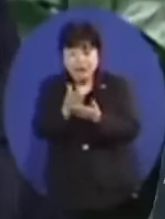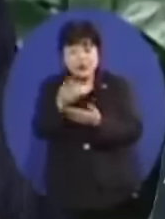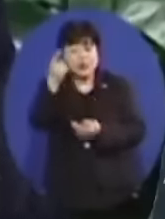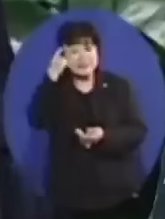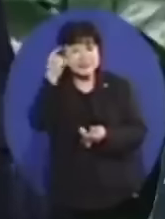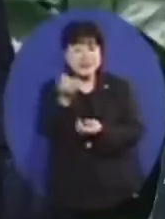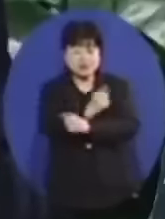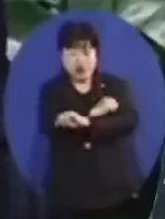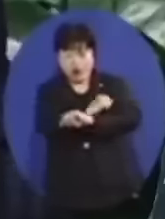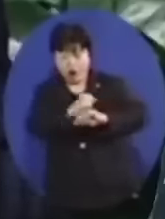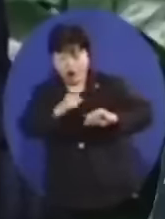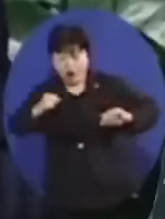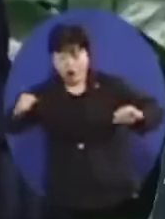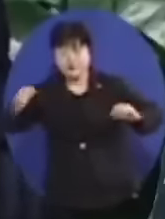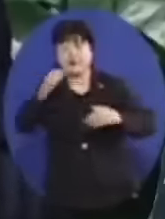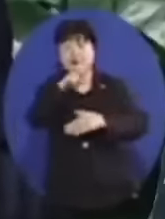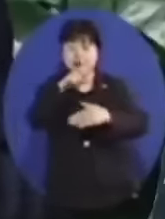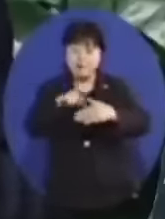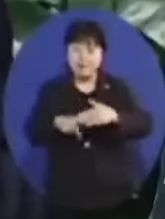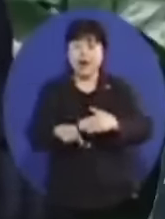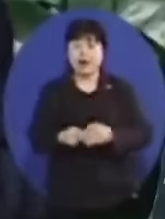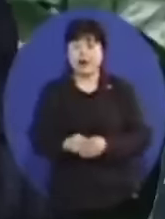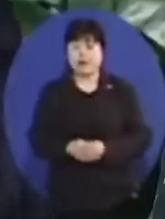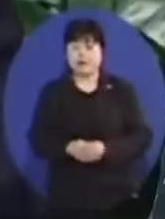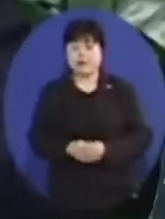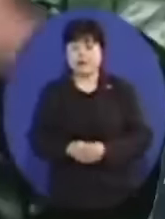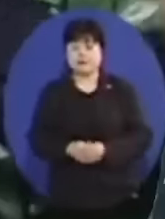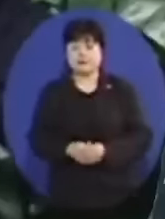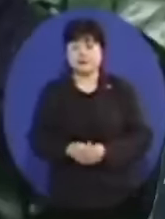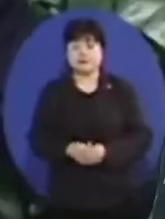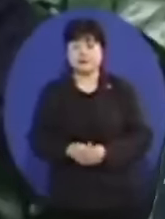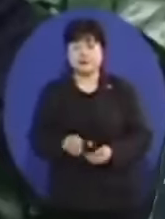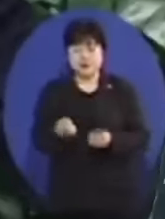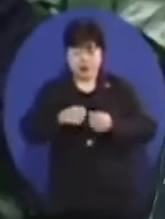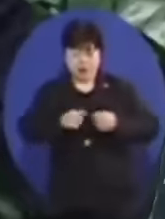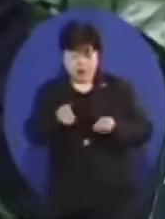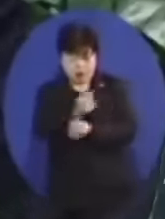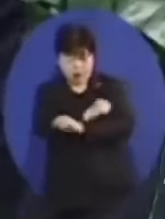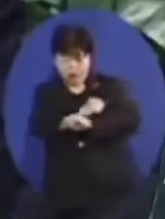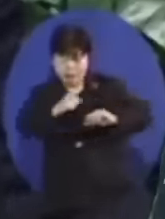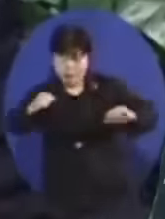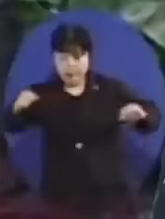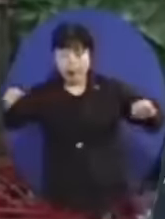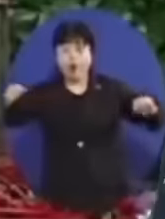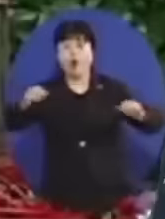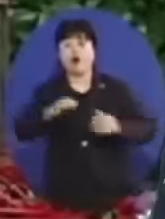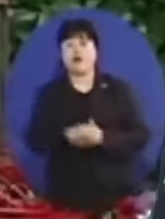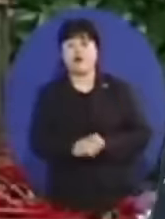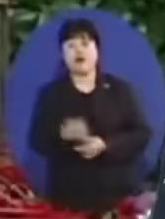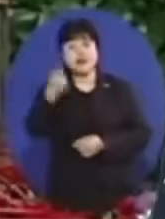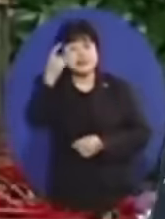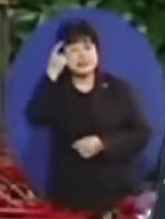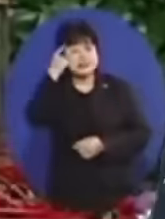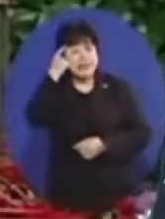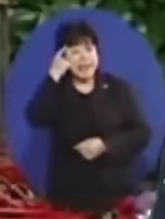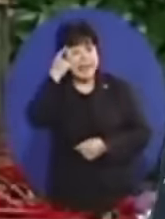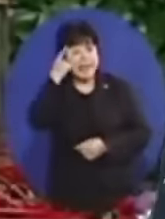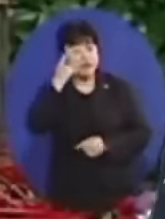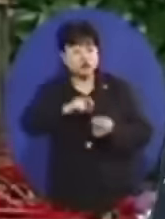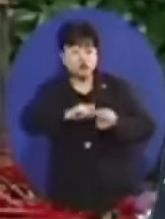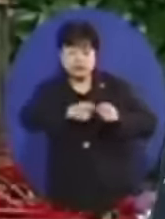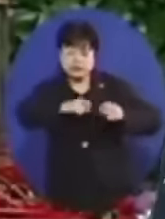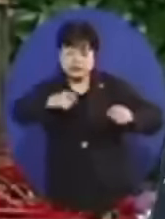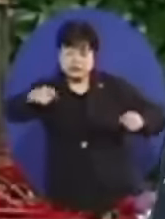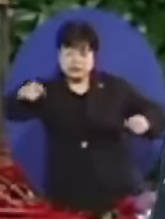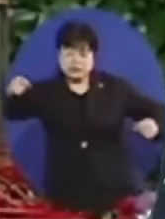생각을 넓히고 마음의 생각을 휘장을 아끼지 말고 널리 펴고 생각의 줄을 길게 하고